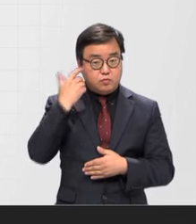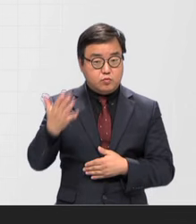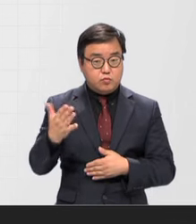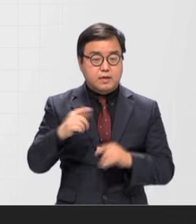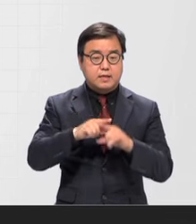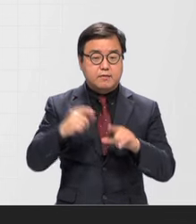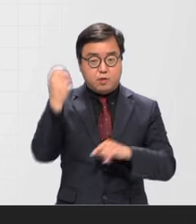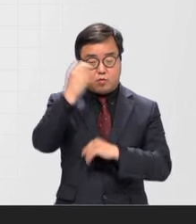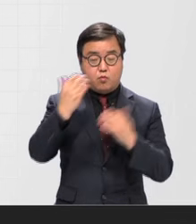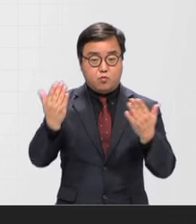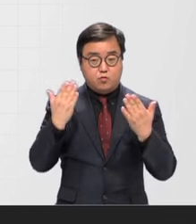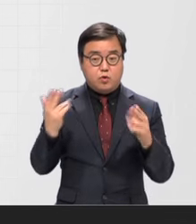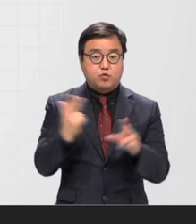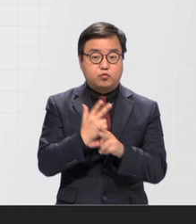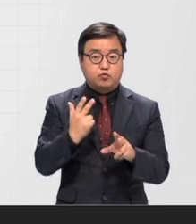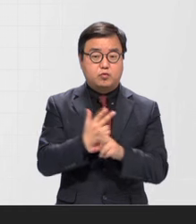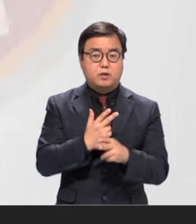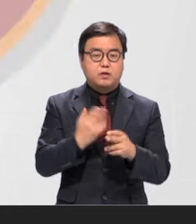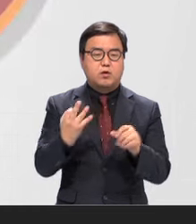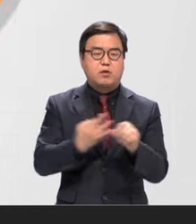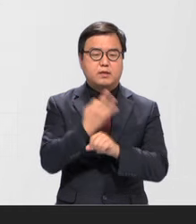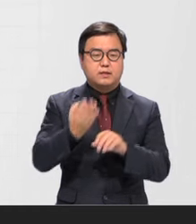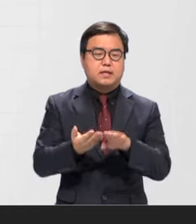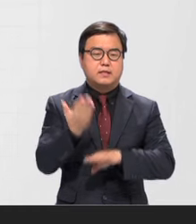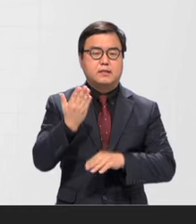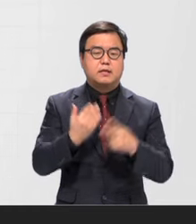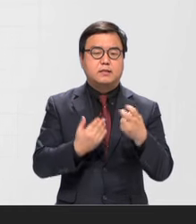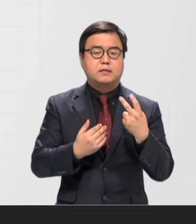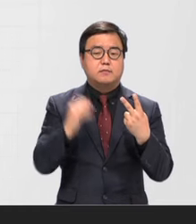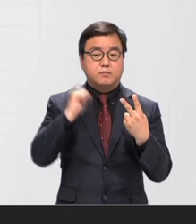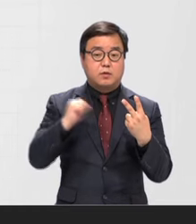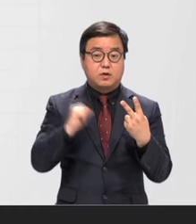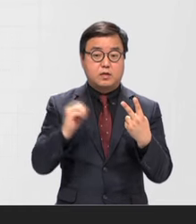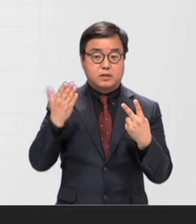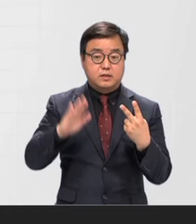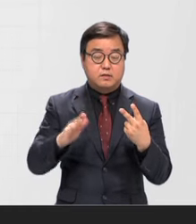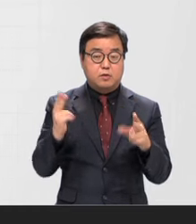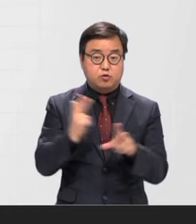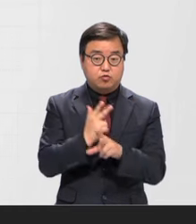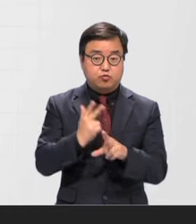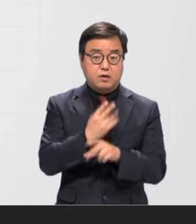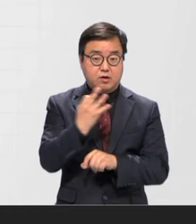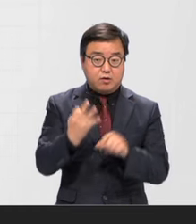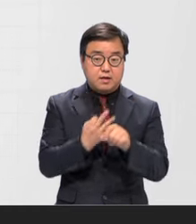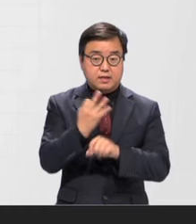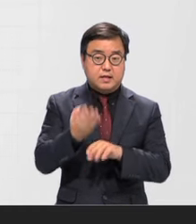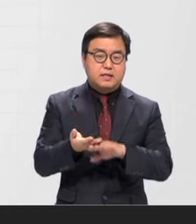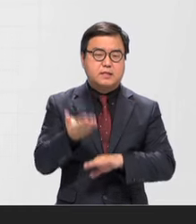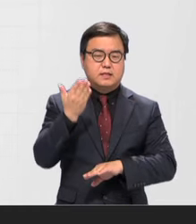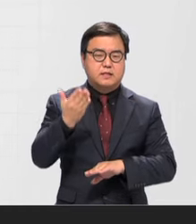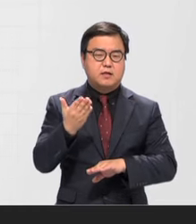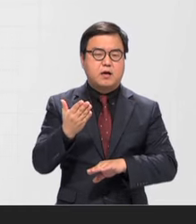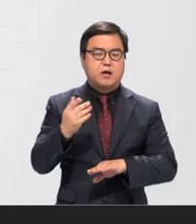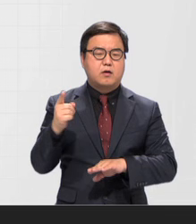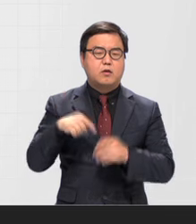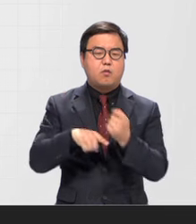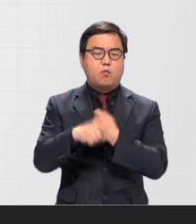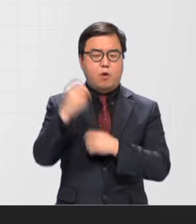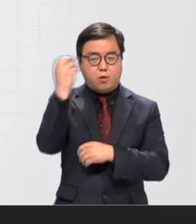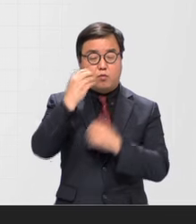이상 학원에 다니는 학생은 22% 있지만 과학고나 영재학교를 희망하는 학생은 60%